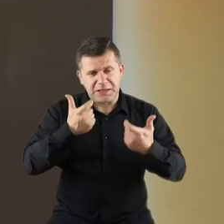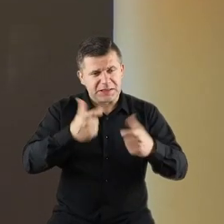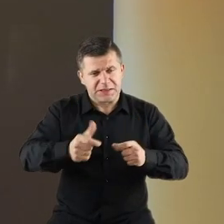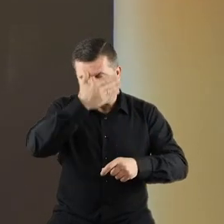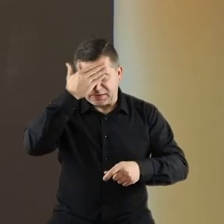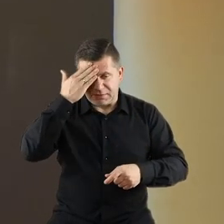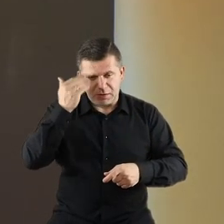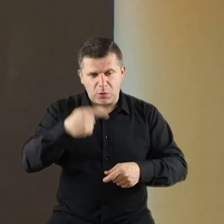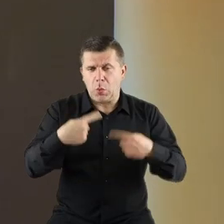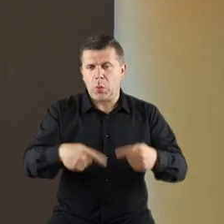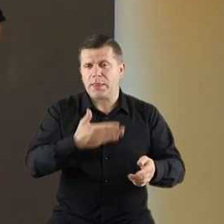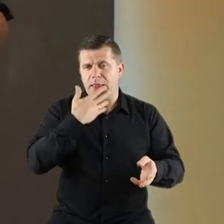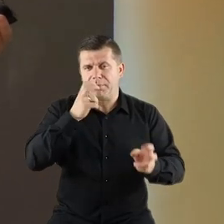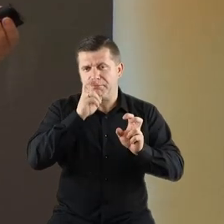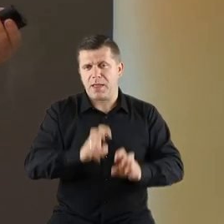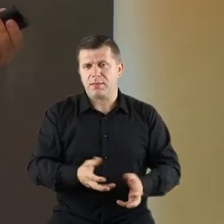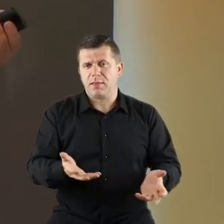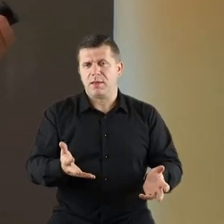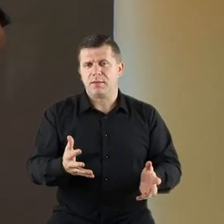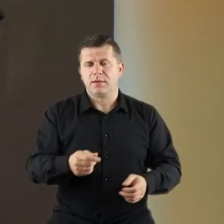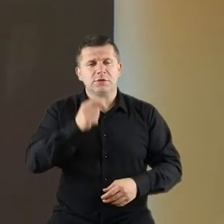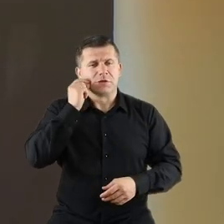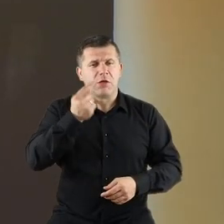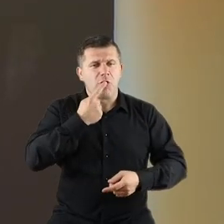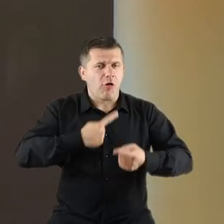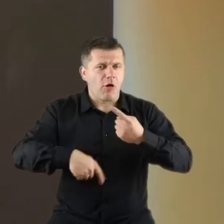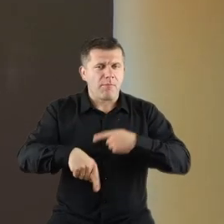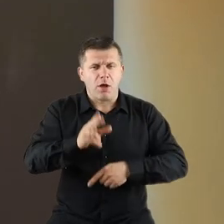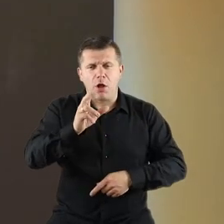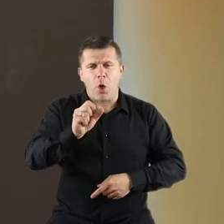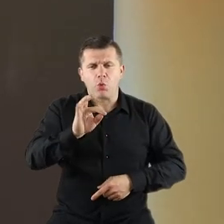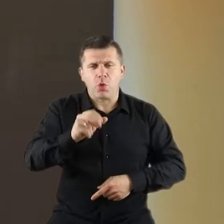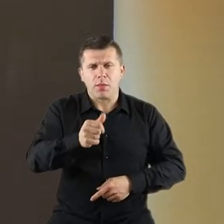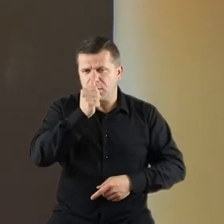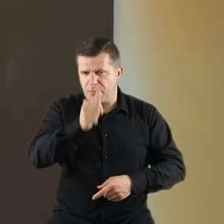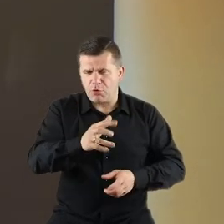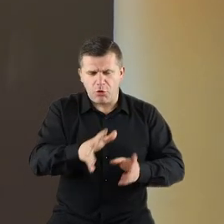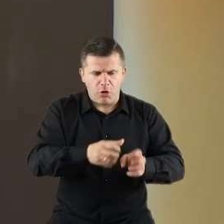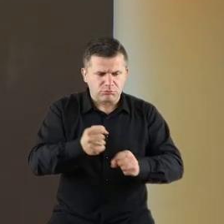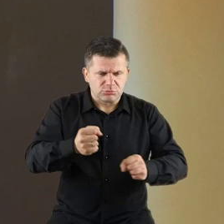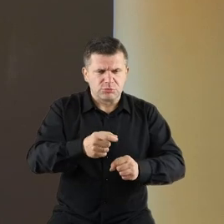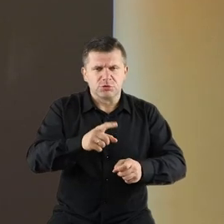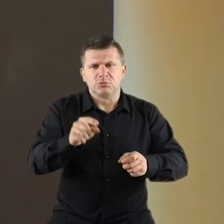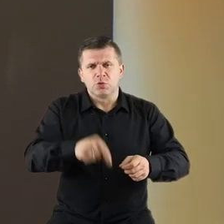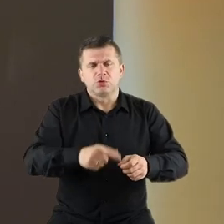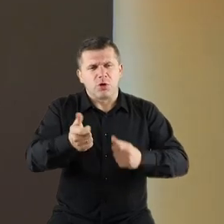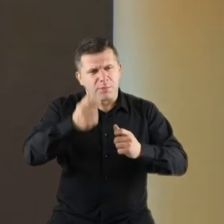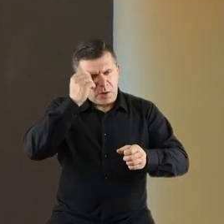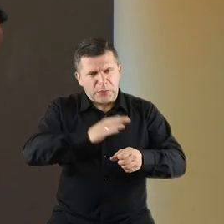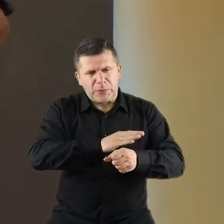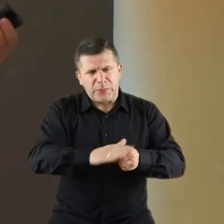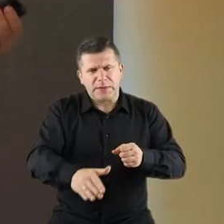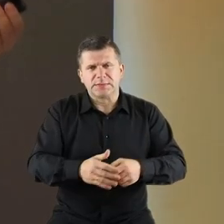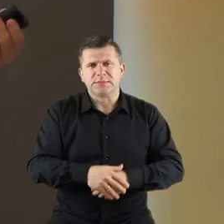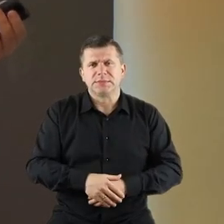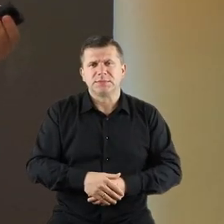było niezbadane wiem że tam zawsze dziadek mówił tego konto na to nie szło rozczesać tylko trzeba było ciąć na łyso się składało do